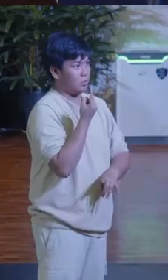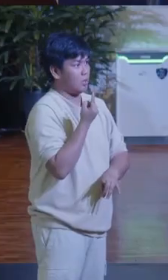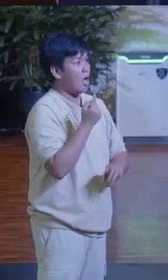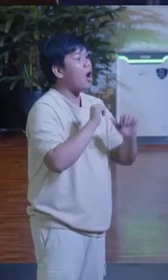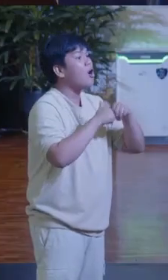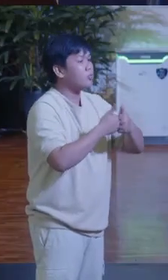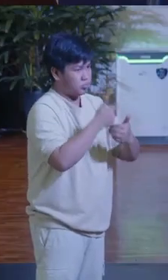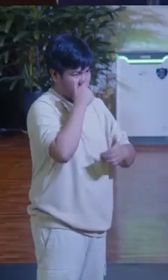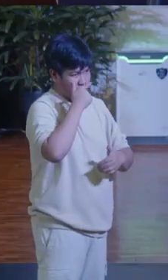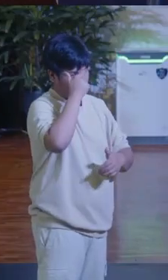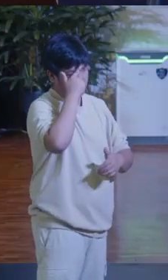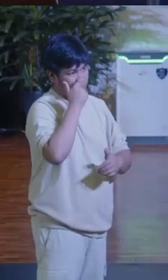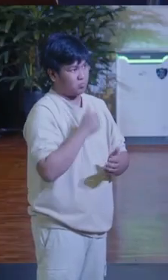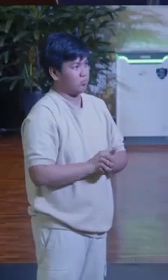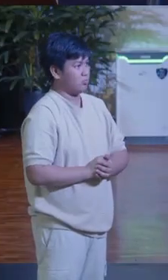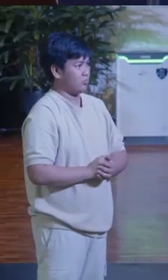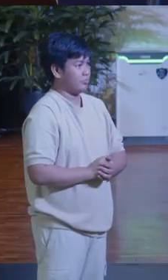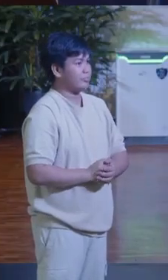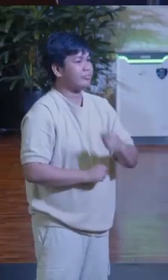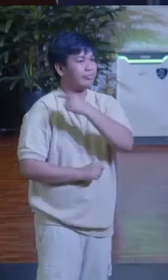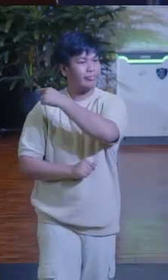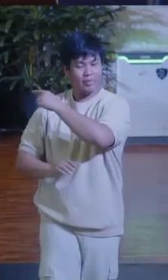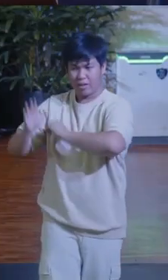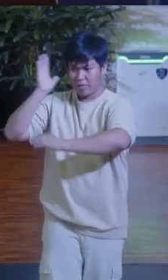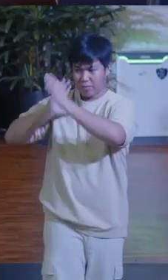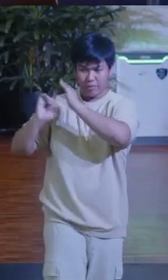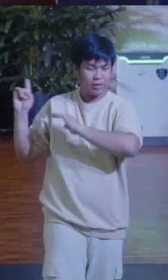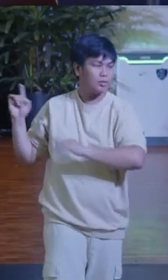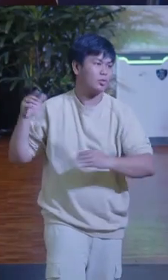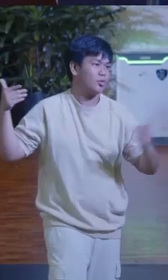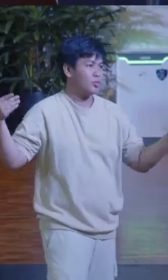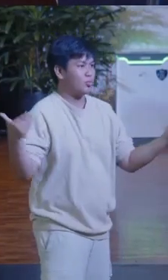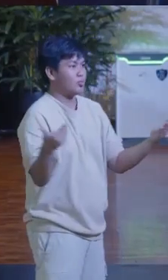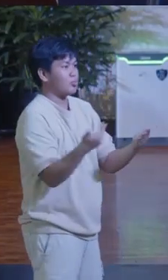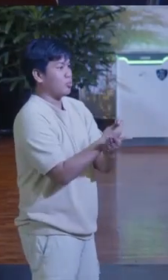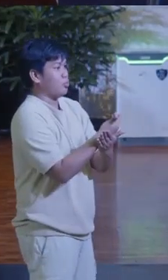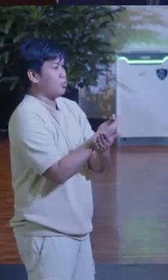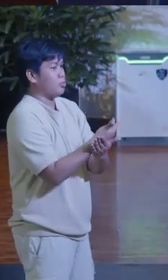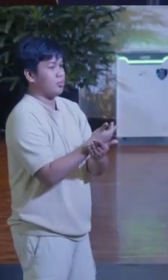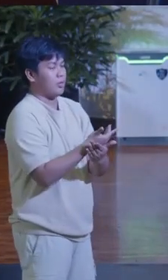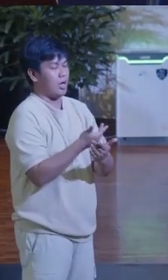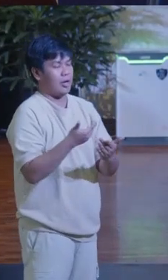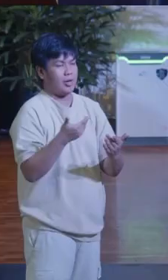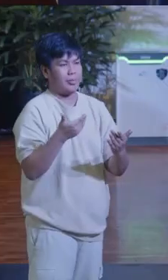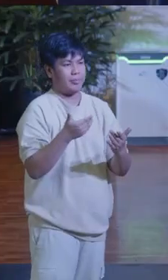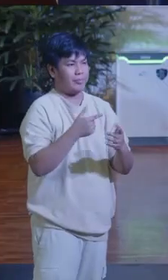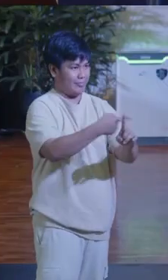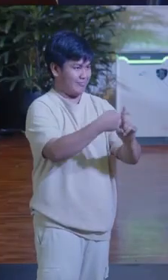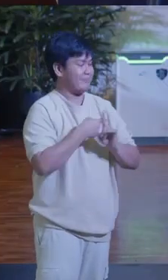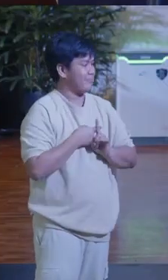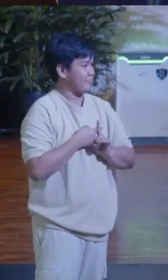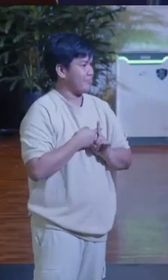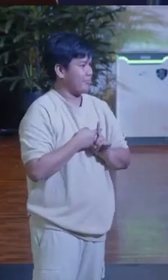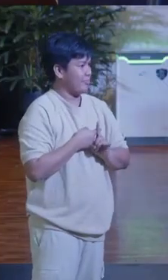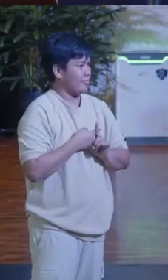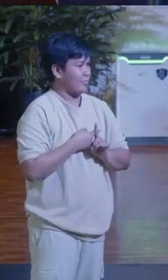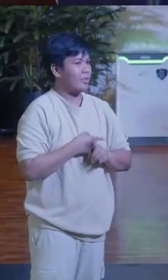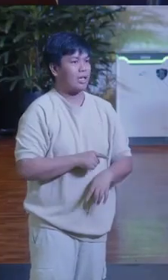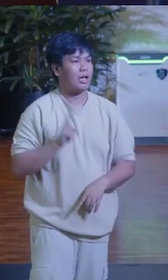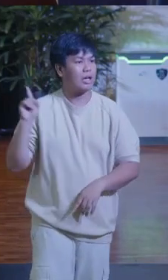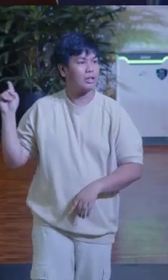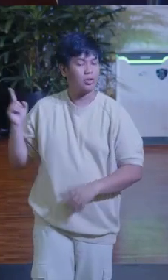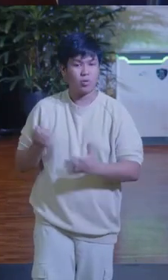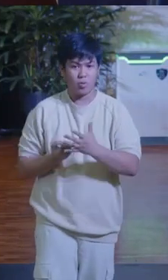araw, bago kami Kristiyano, siyempre, namumuhay ka sa kalagitnaan ng mga Katoliko